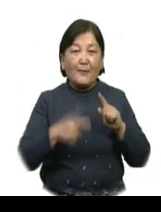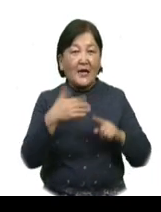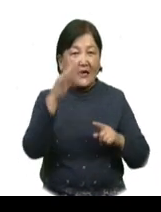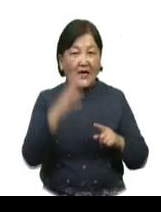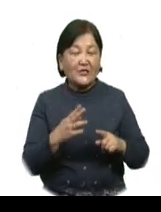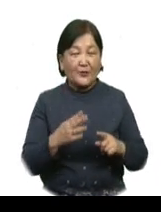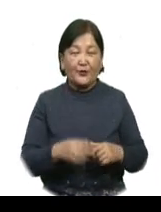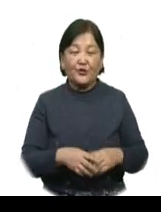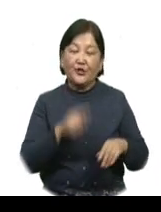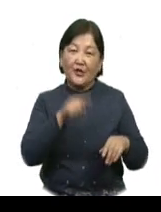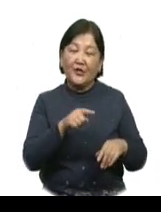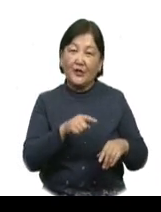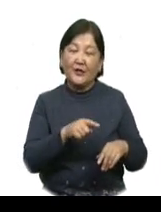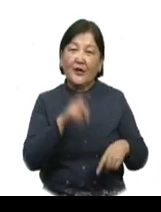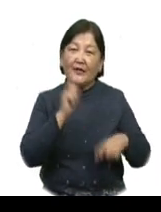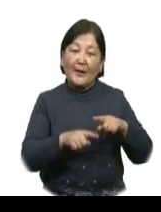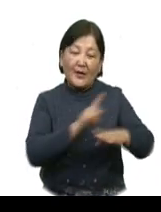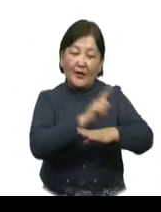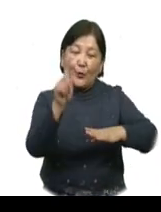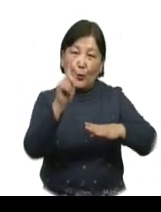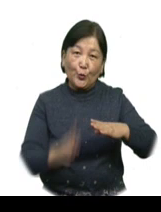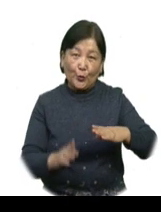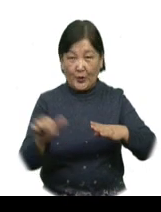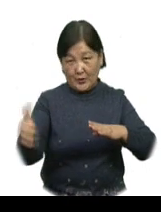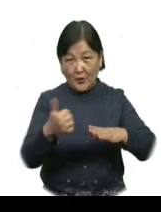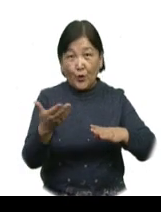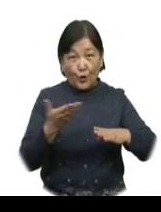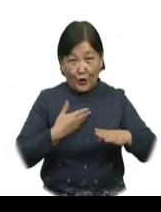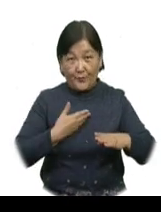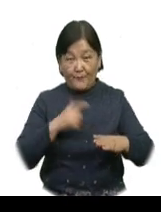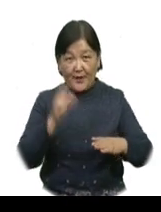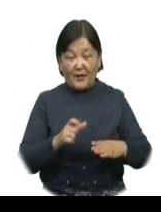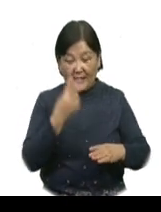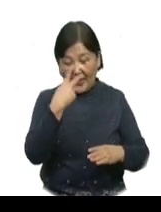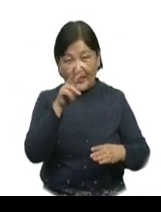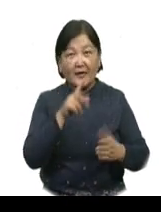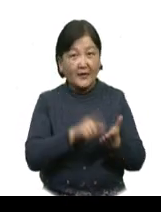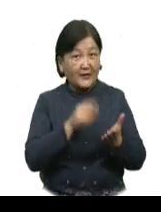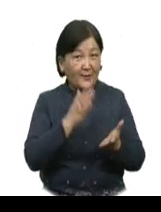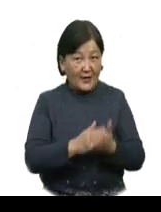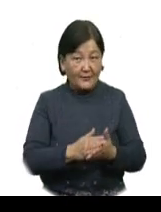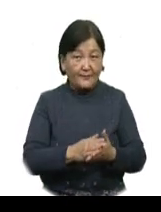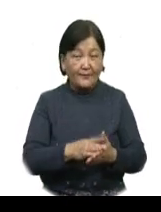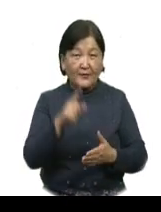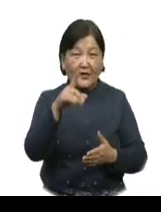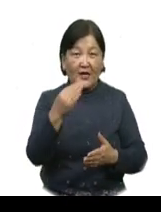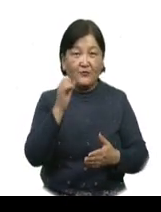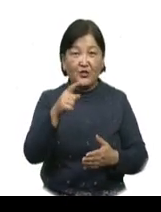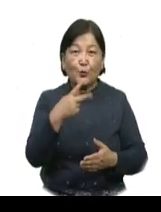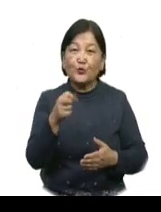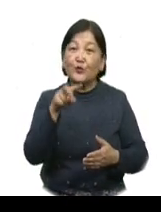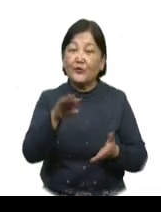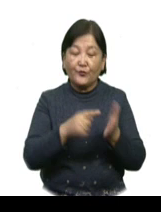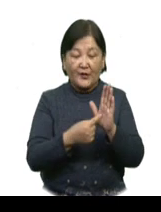болгож за тэр гарц нь хэрэглэгчдэд одоо ямар үр дүн авчраад байгаа юм бэ гэдэг ийм хэмжих